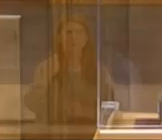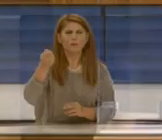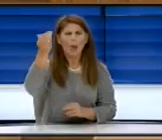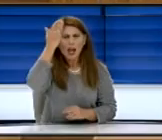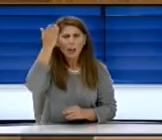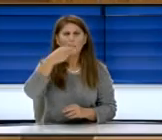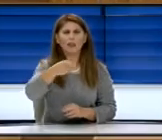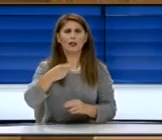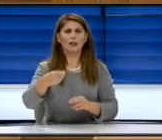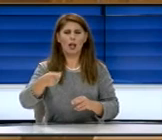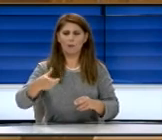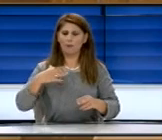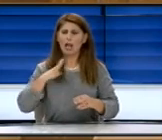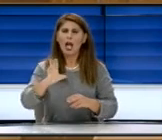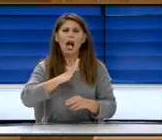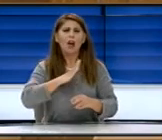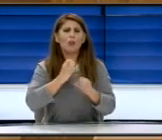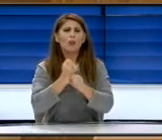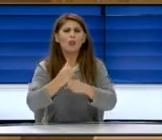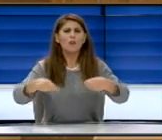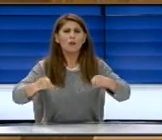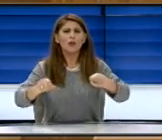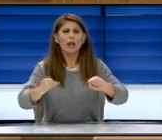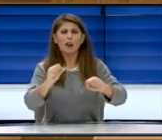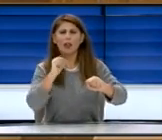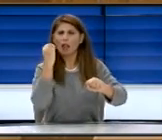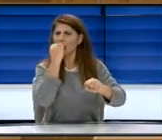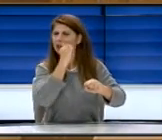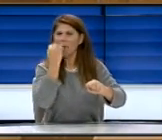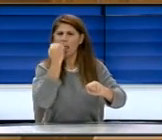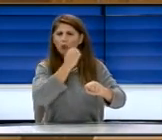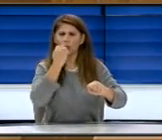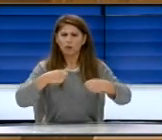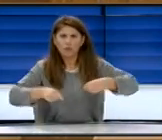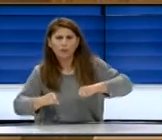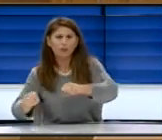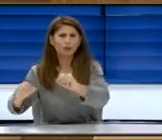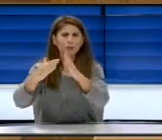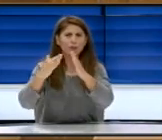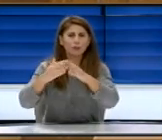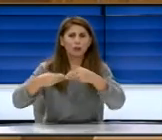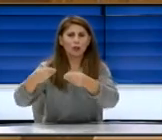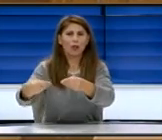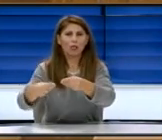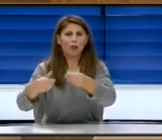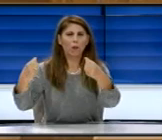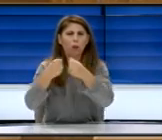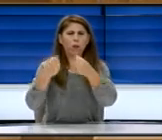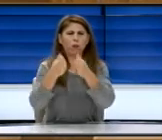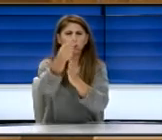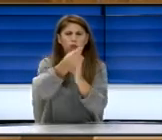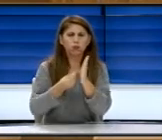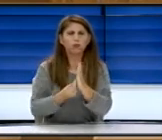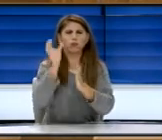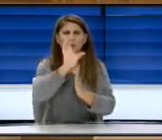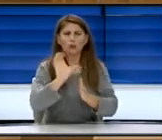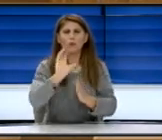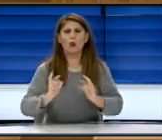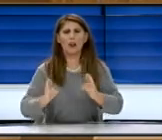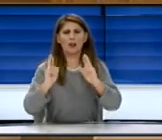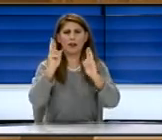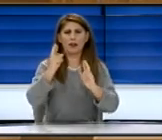των τελιβεράδων είναι η άλλη όψη των τεράστιων κερδών που καταγράφει ο κλάδος ενέργειας, ο κλάδος του τουρισμού,